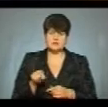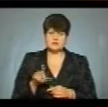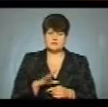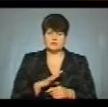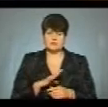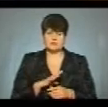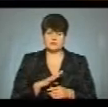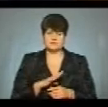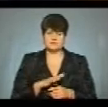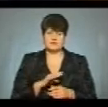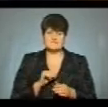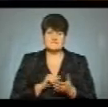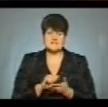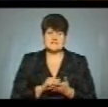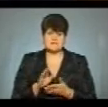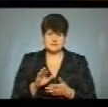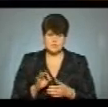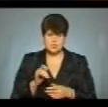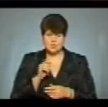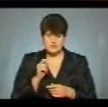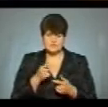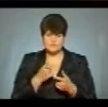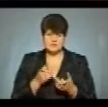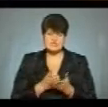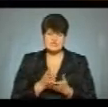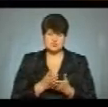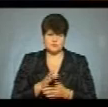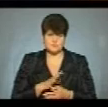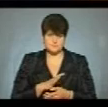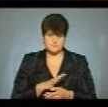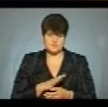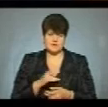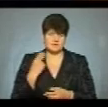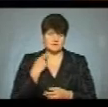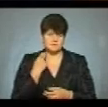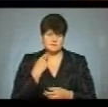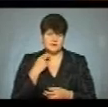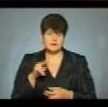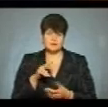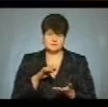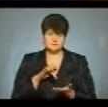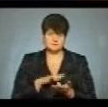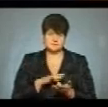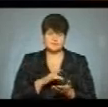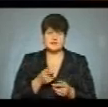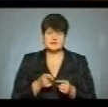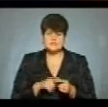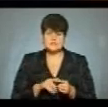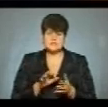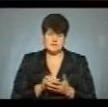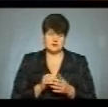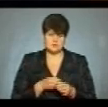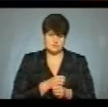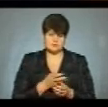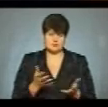знаходився видавничий осередок. Якраз, власне, Українська інформаційна служба Лондон займалася розповсюдженням цих газет, друкуванням. Ну, а